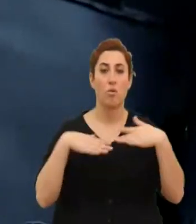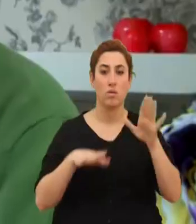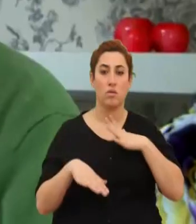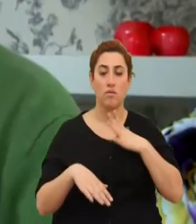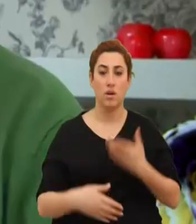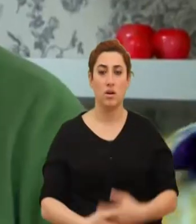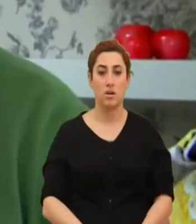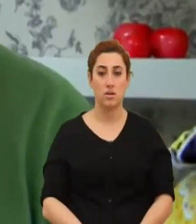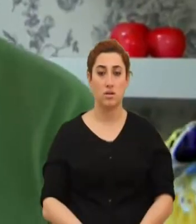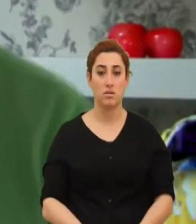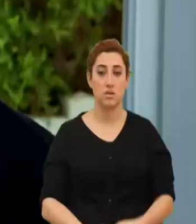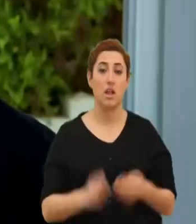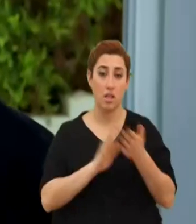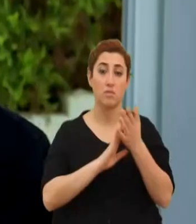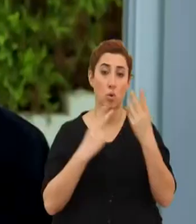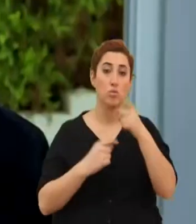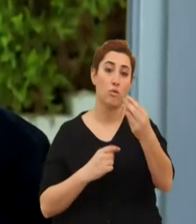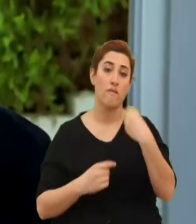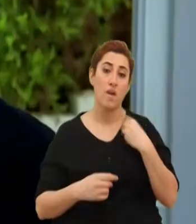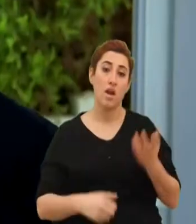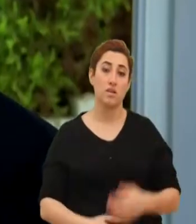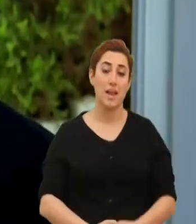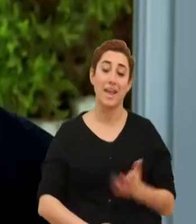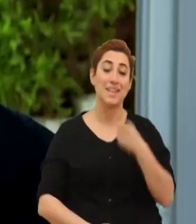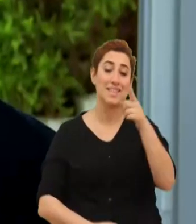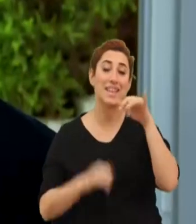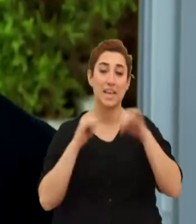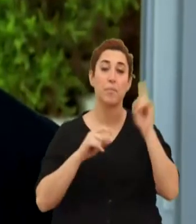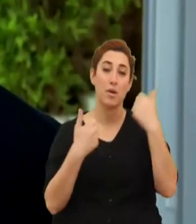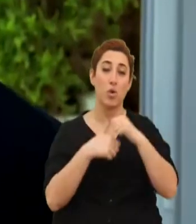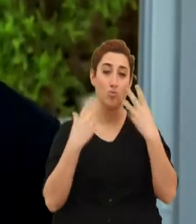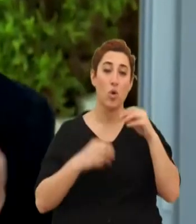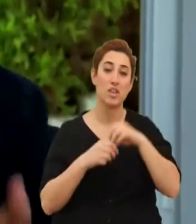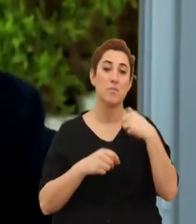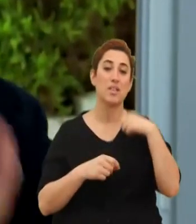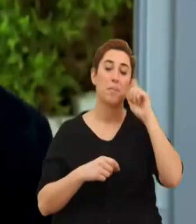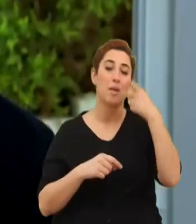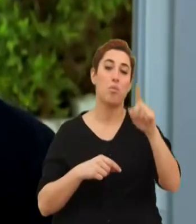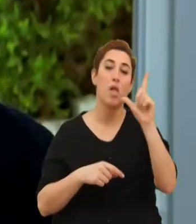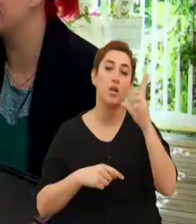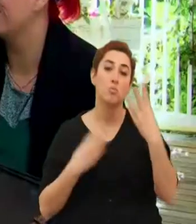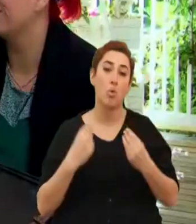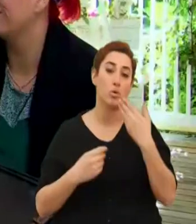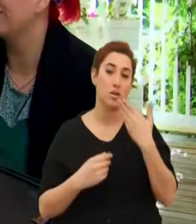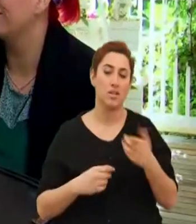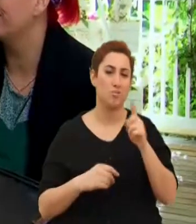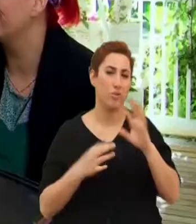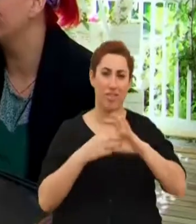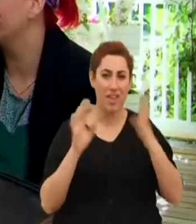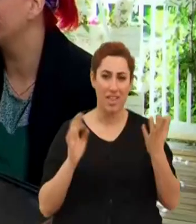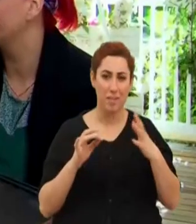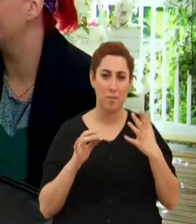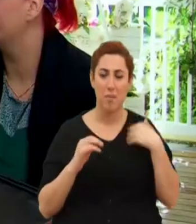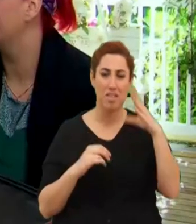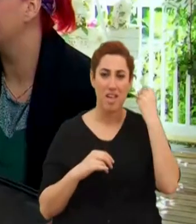merdane var ya. İşte tazminat olarak bunu verdiler Şükrü. Yani senin gibi bir kocam olduğu için bana bir tek bu lazımmış. Ne demek ya?